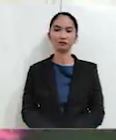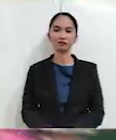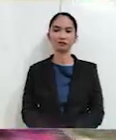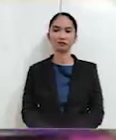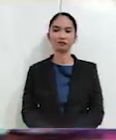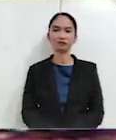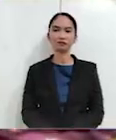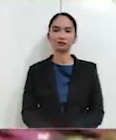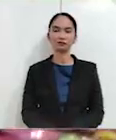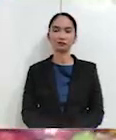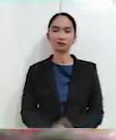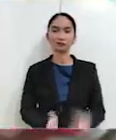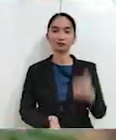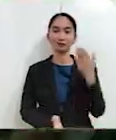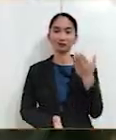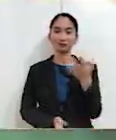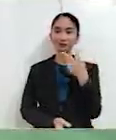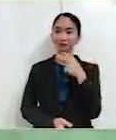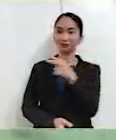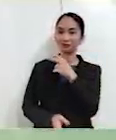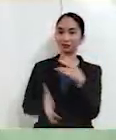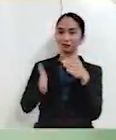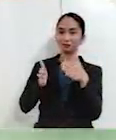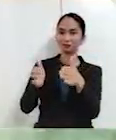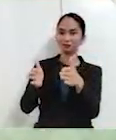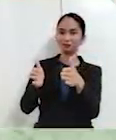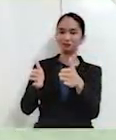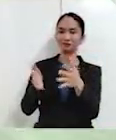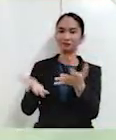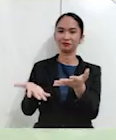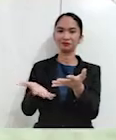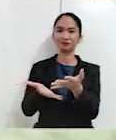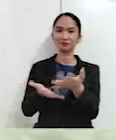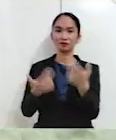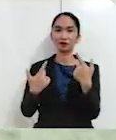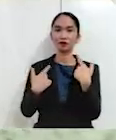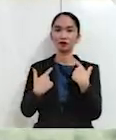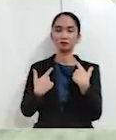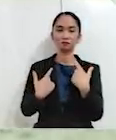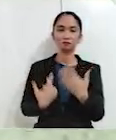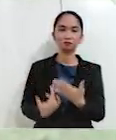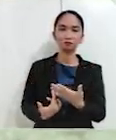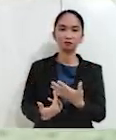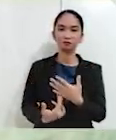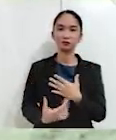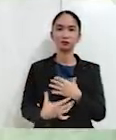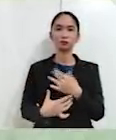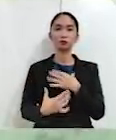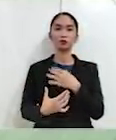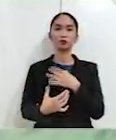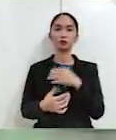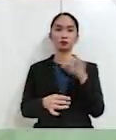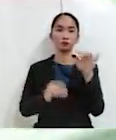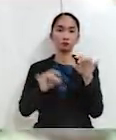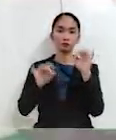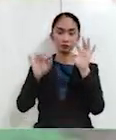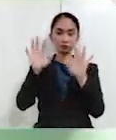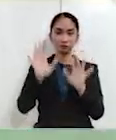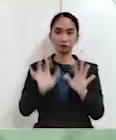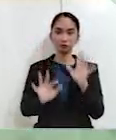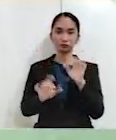So ayan, tingnan nyo yung kalsada. Ayan ha, may mga asin siya, parang snow. At pwede rin itong